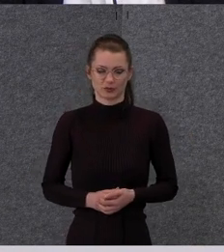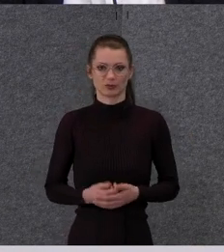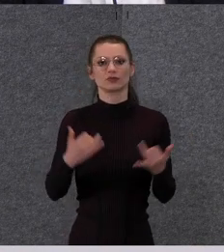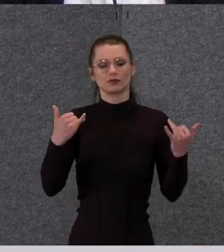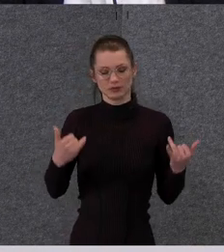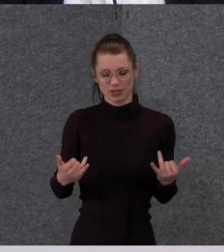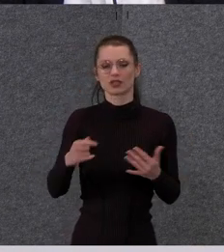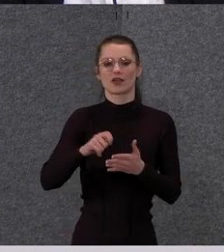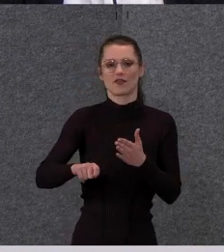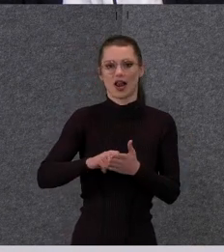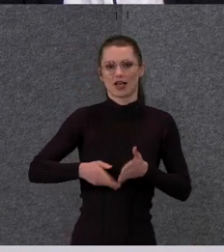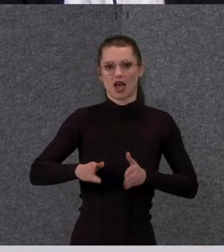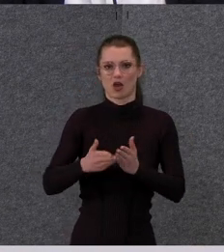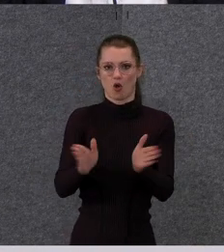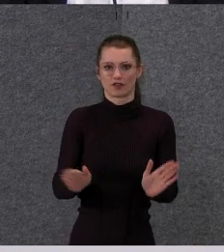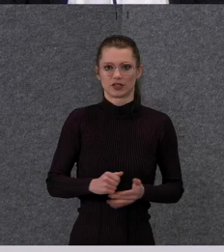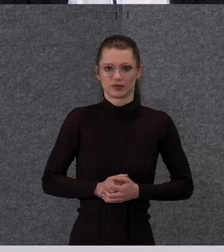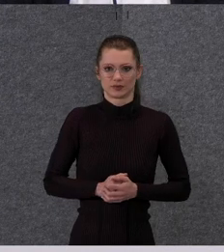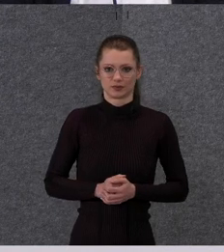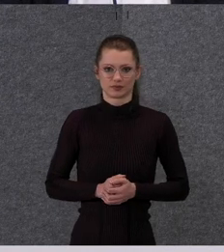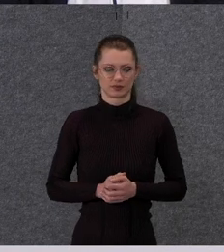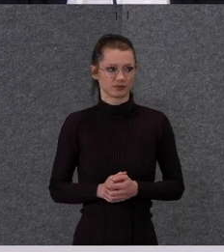der Wahlgang eröffnet.